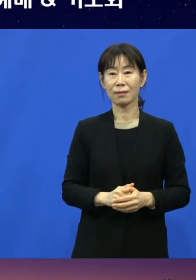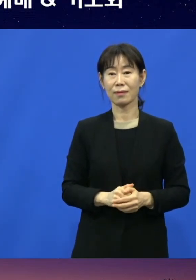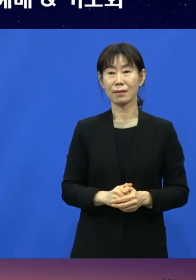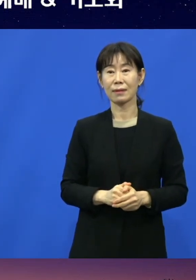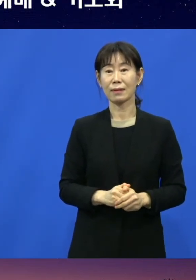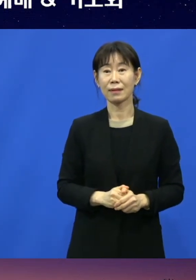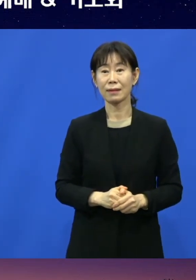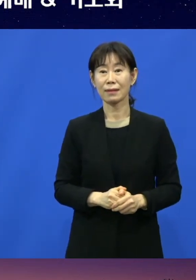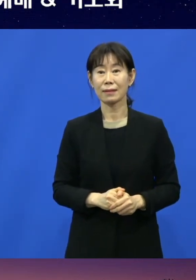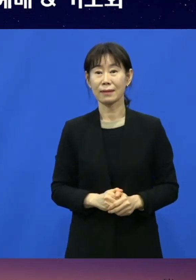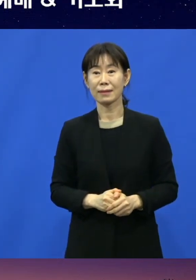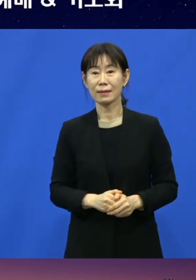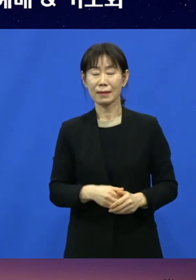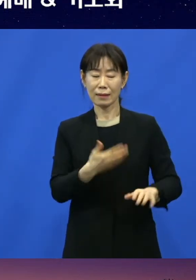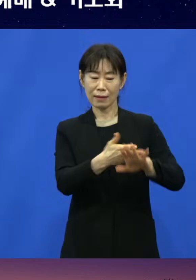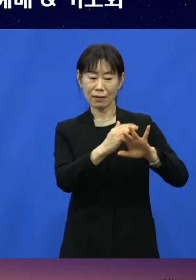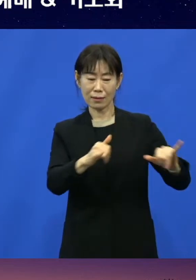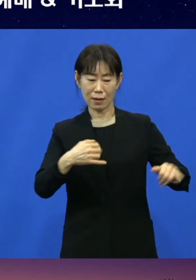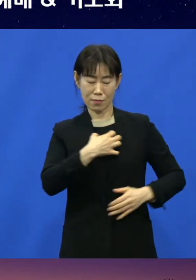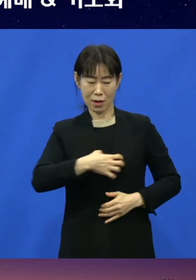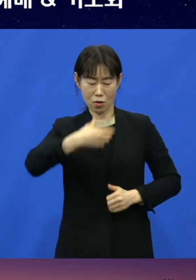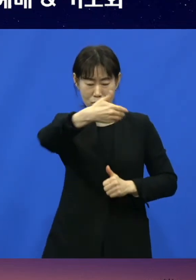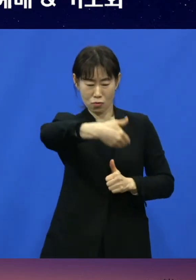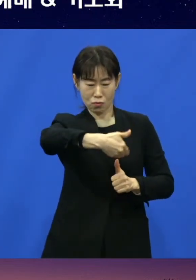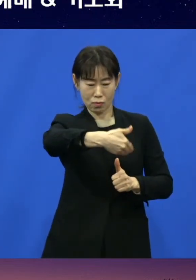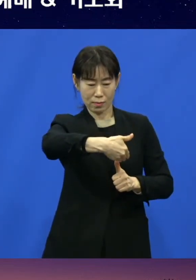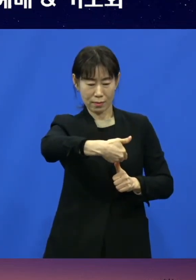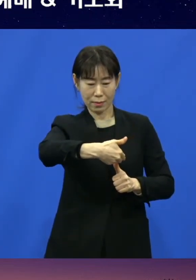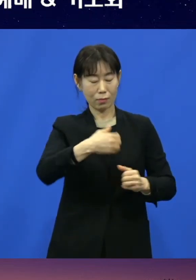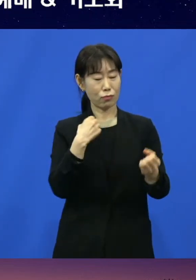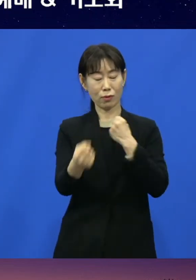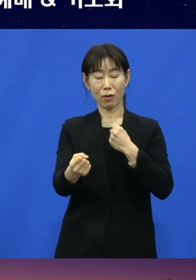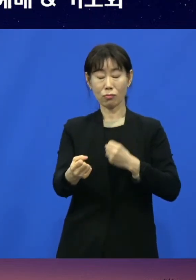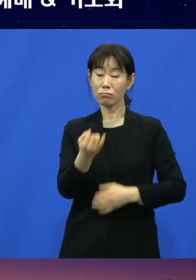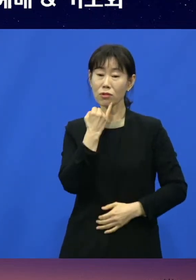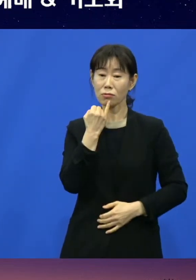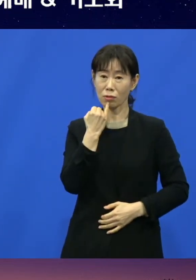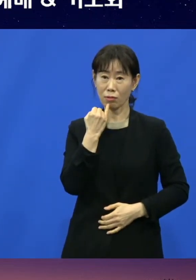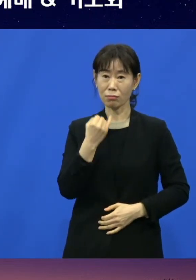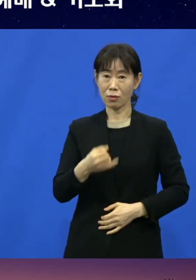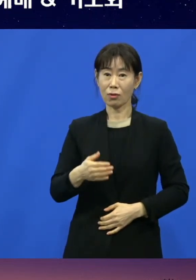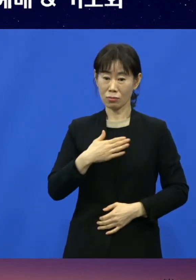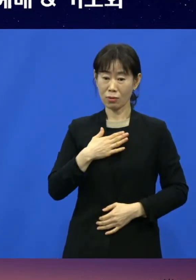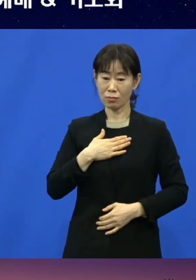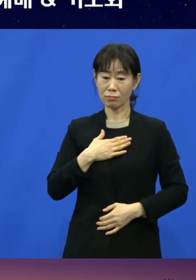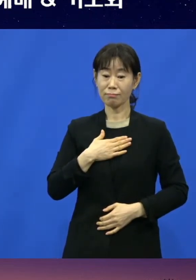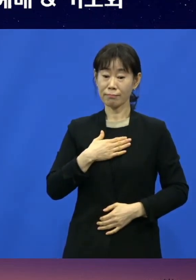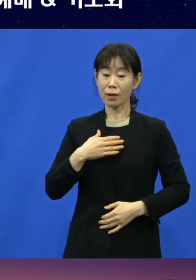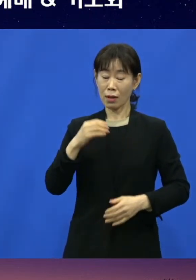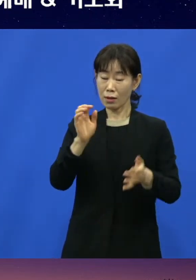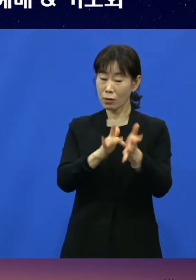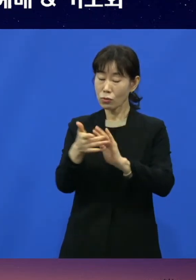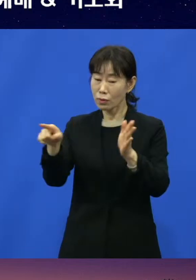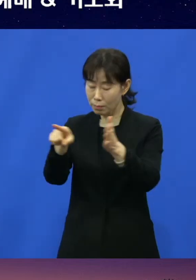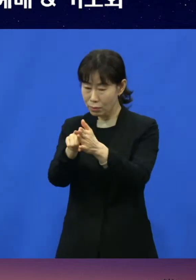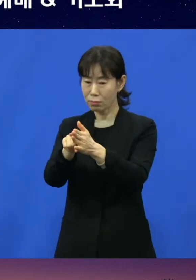아마 좀 사람들로 인해서 좀 시달려도 그게 상관없어요. 왜? 내가 발견한 이 자체가 나를 압도하고 있기 때문에